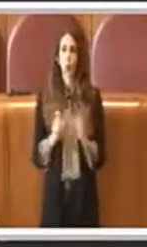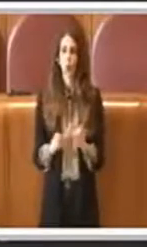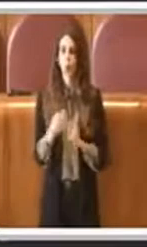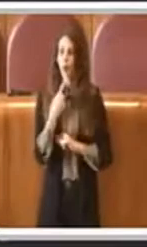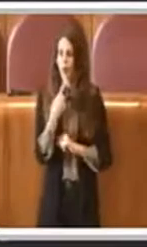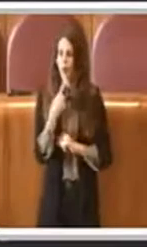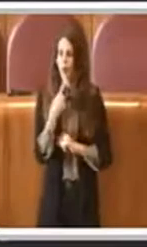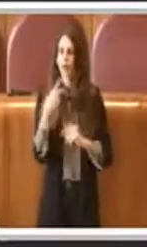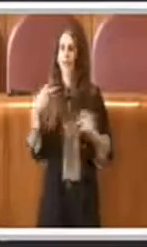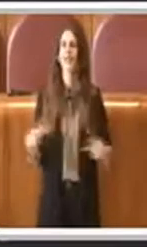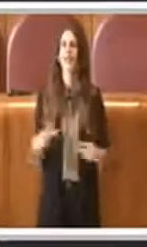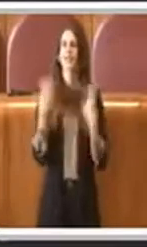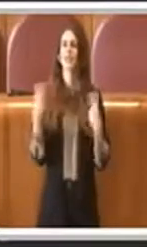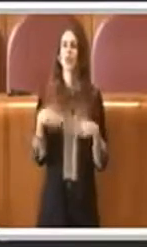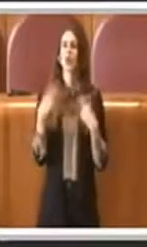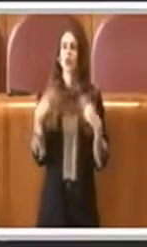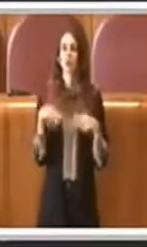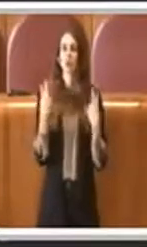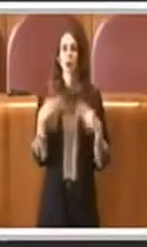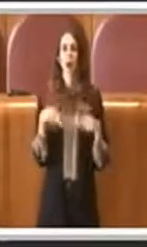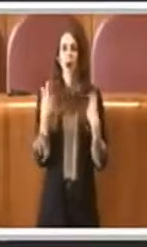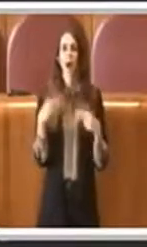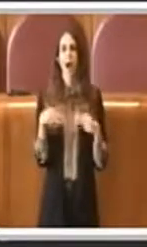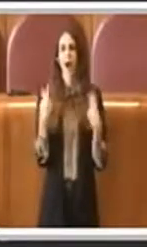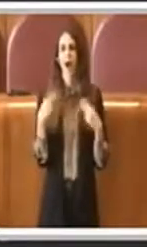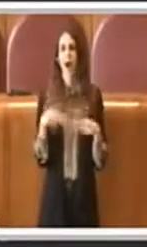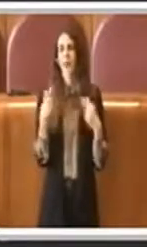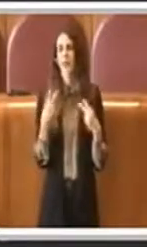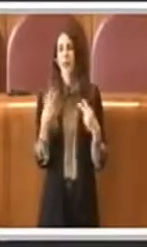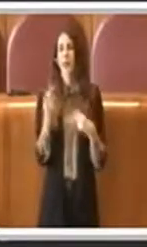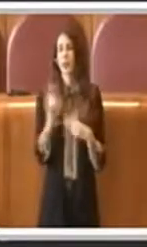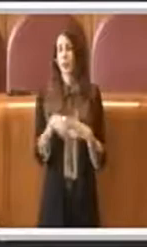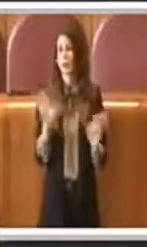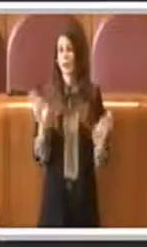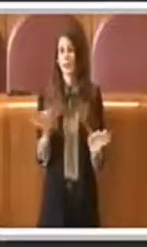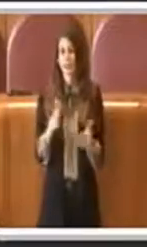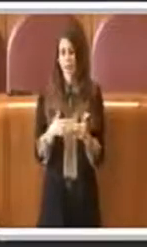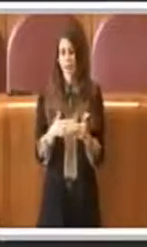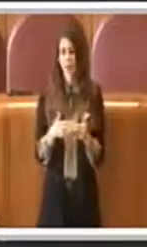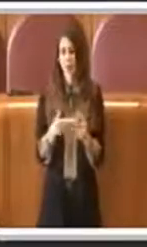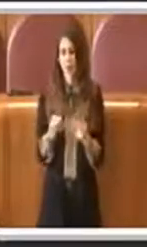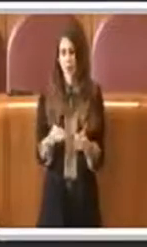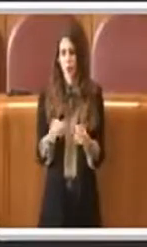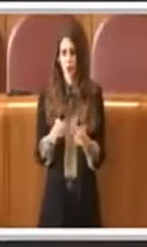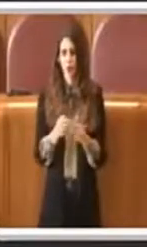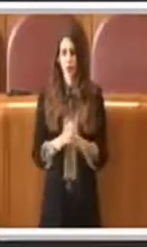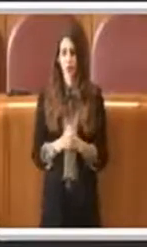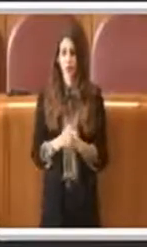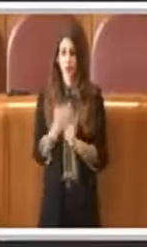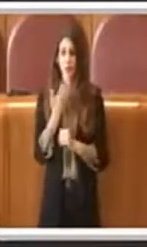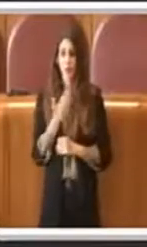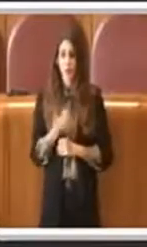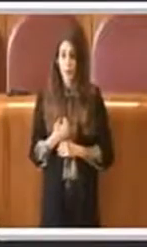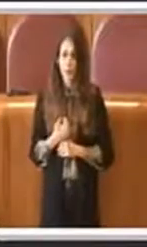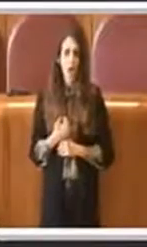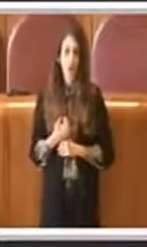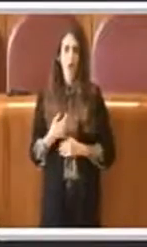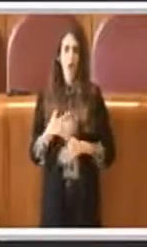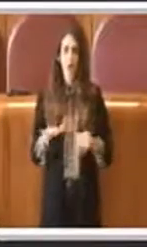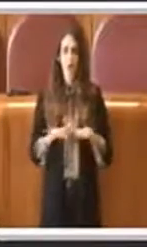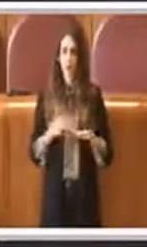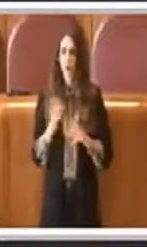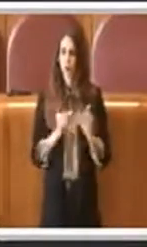diciamo così a quell'angolo a quel pezzettino di strada e questo sono meno noi è una misura molto importante